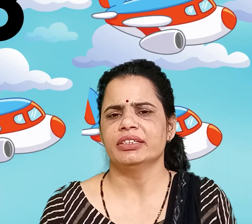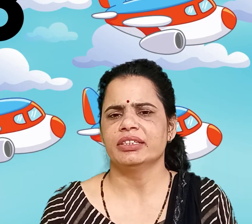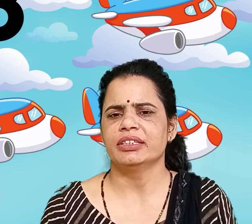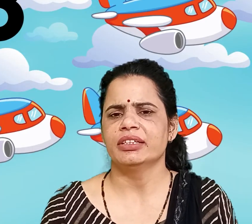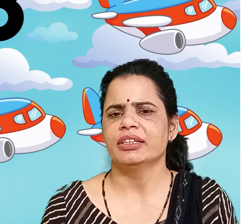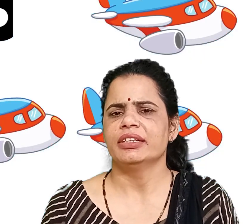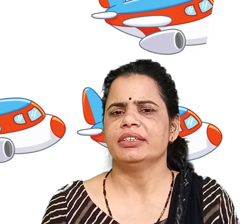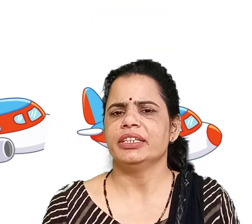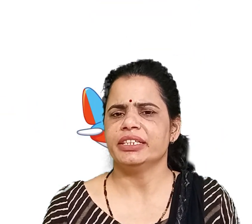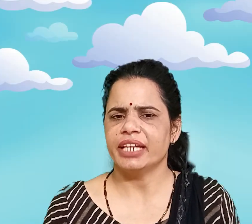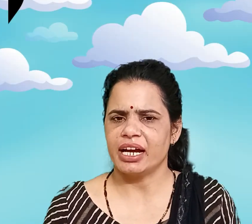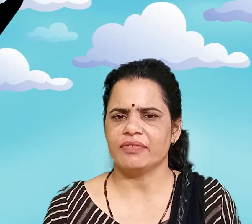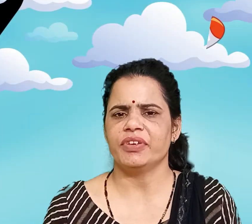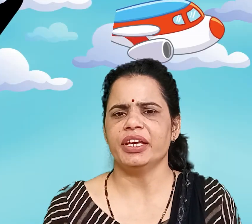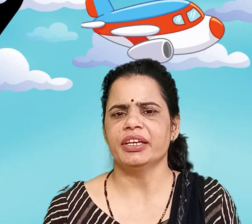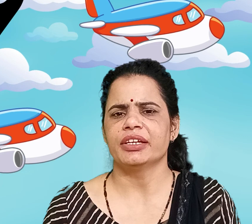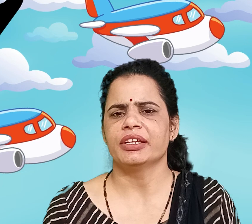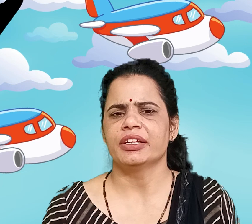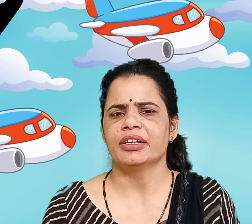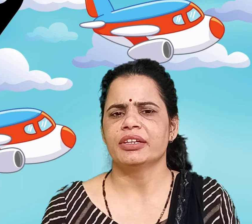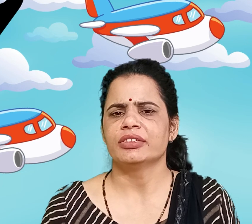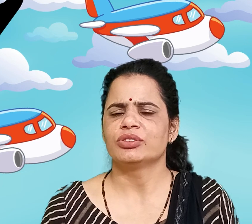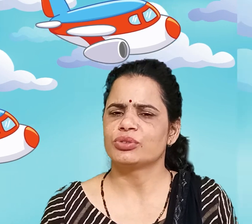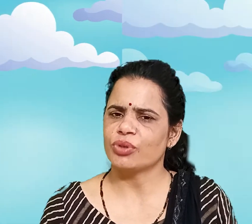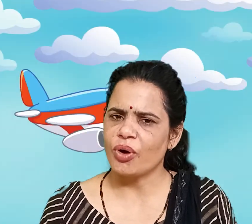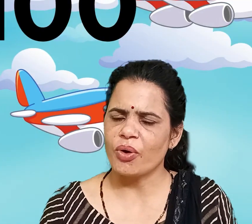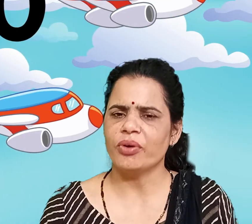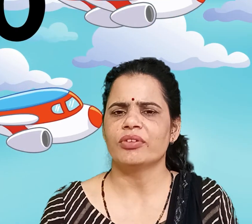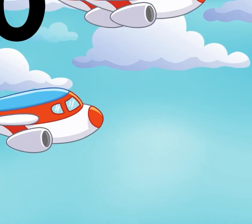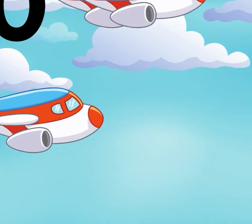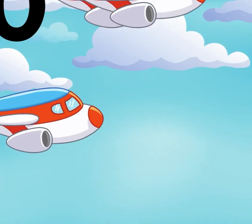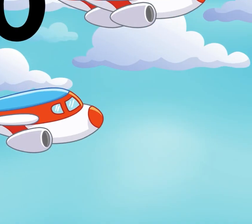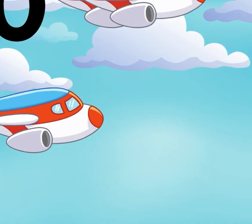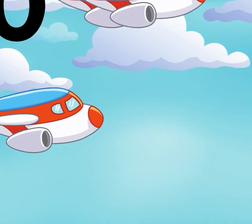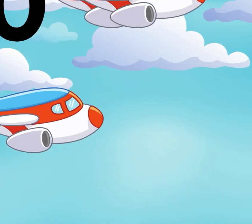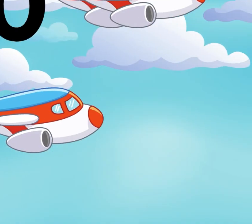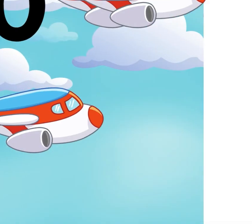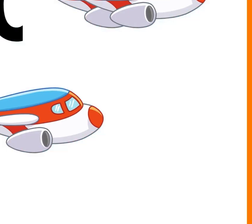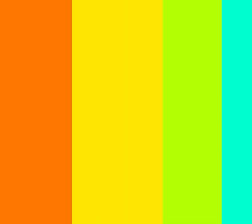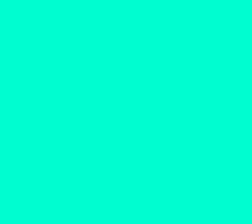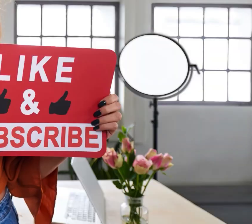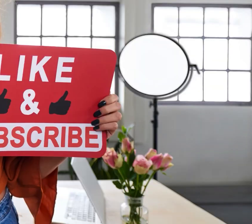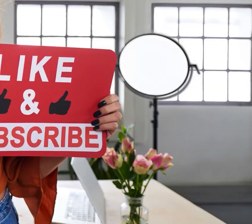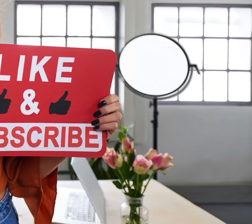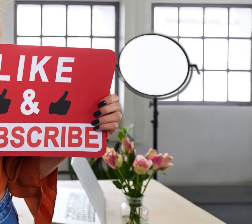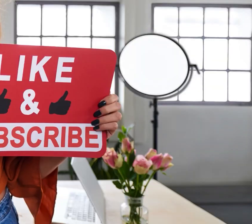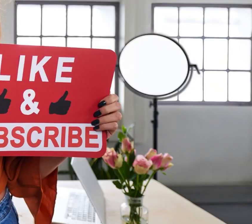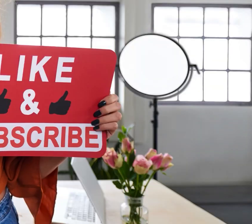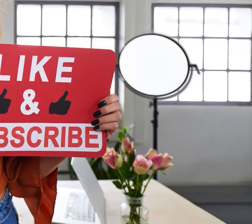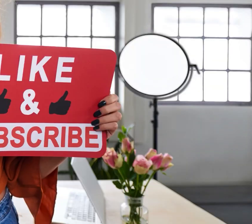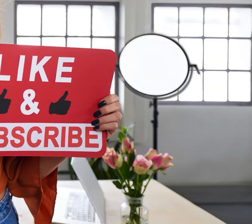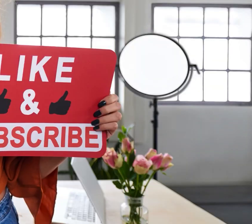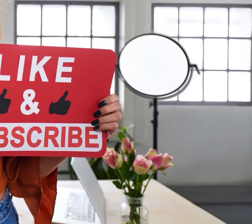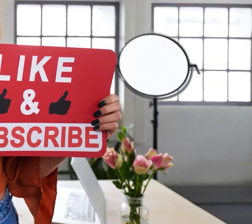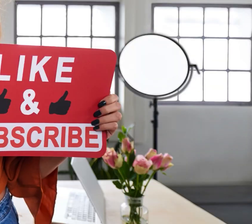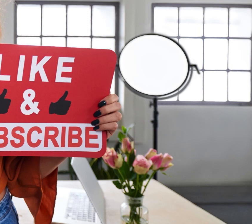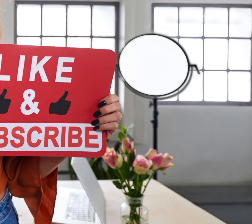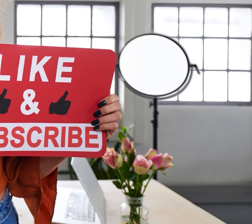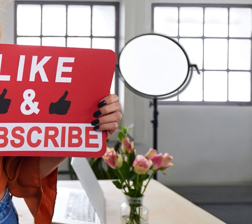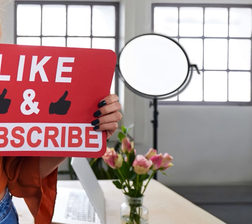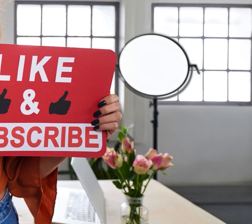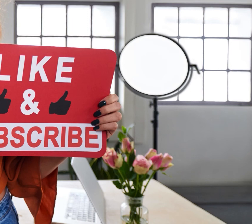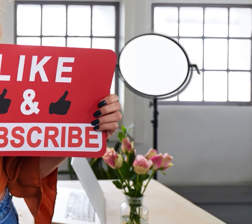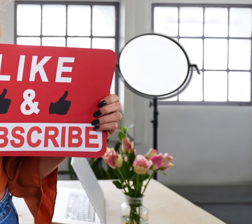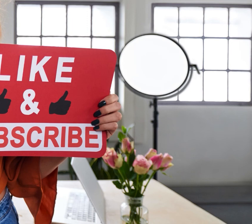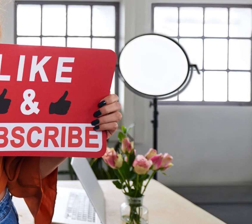98, 99, 100। उम्मीद है बच्चों आपको एक से लेकर 100 तक की गिनती